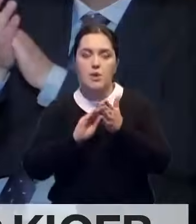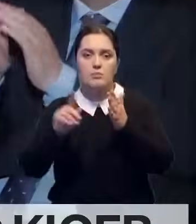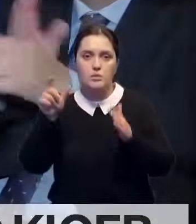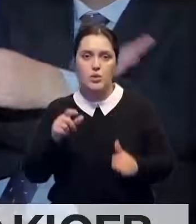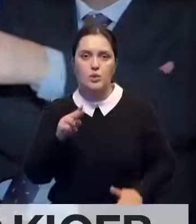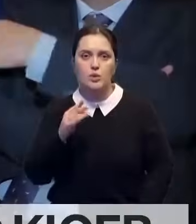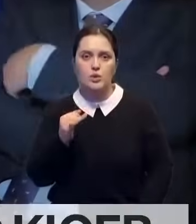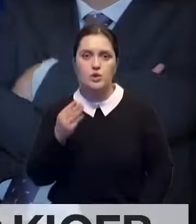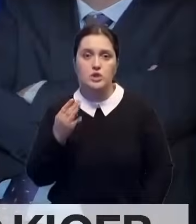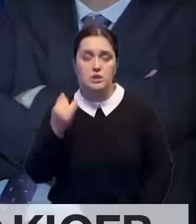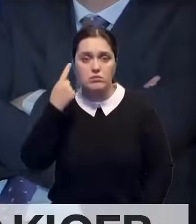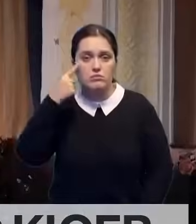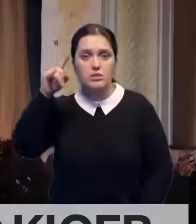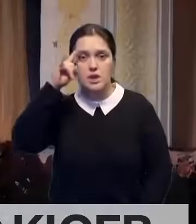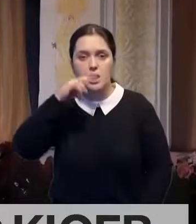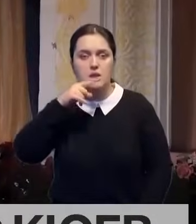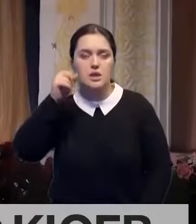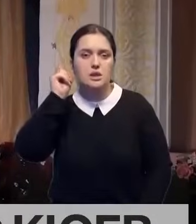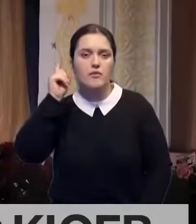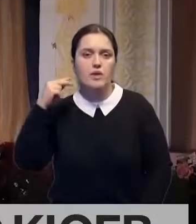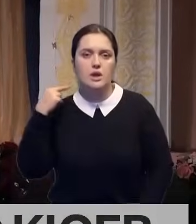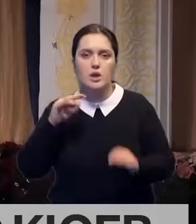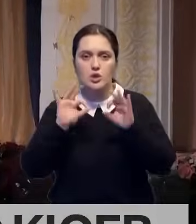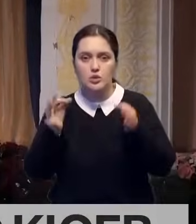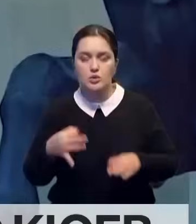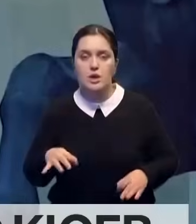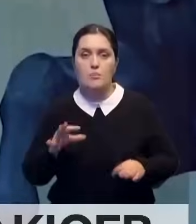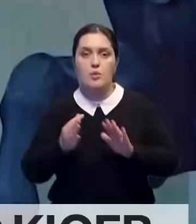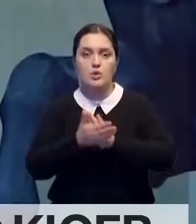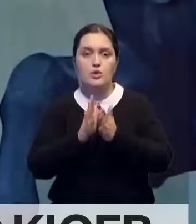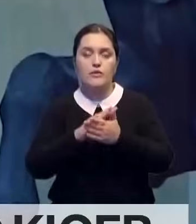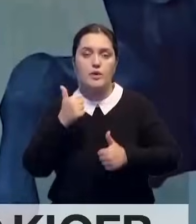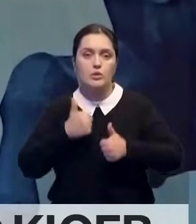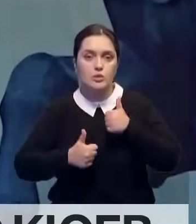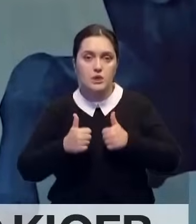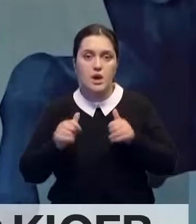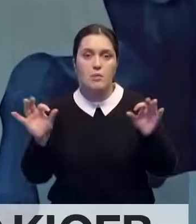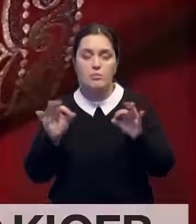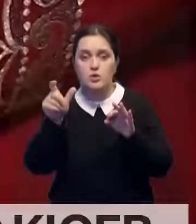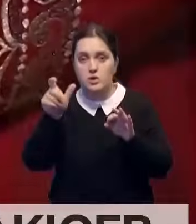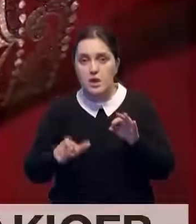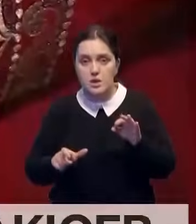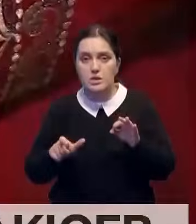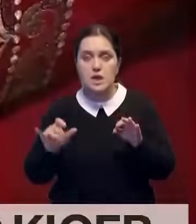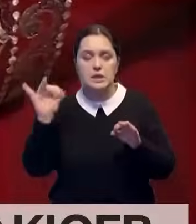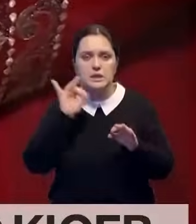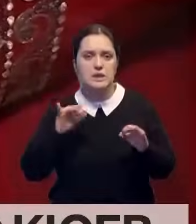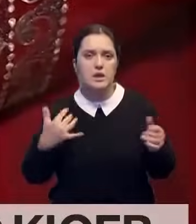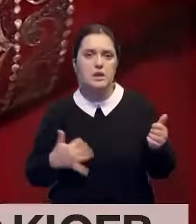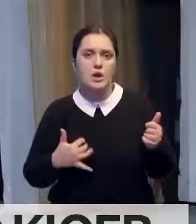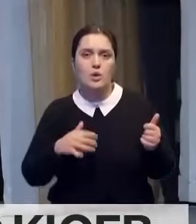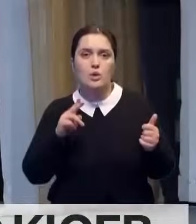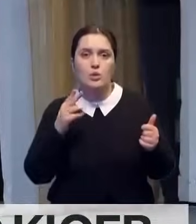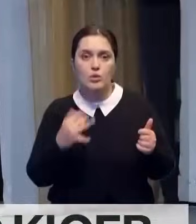его называют основателем казахского древнего литературного искусства. По условиям конкурса музыканты должны были исполнить исторические кюи